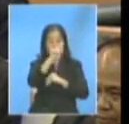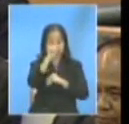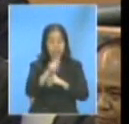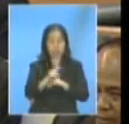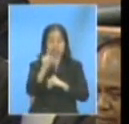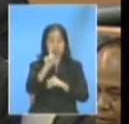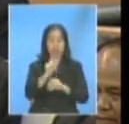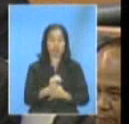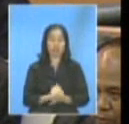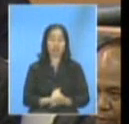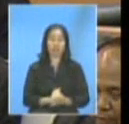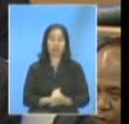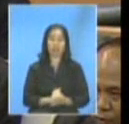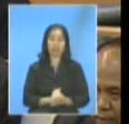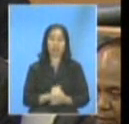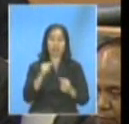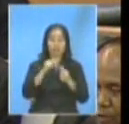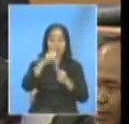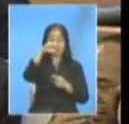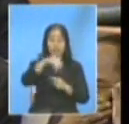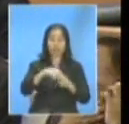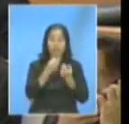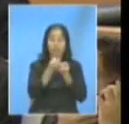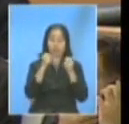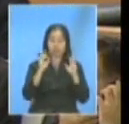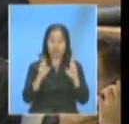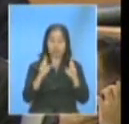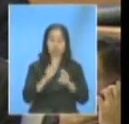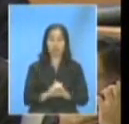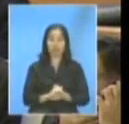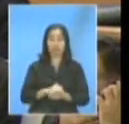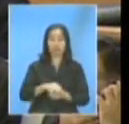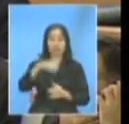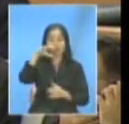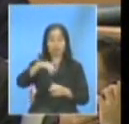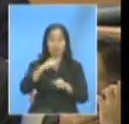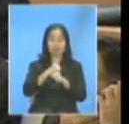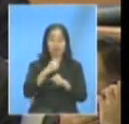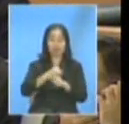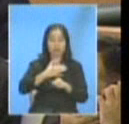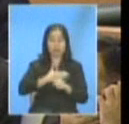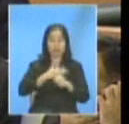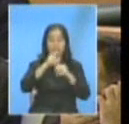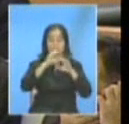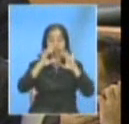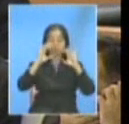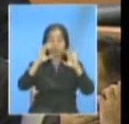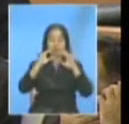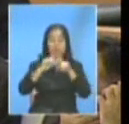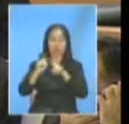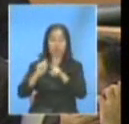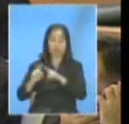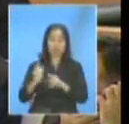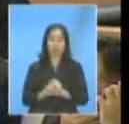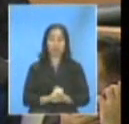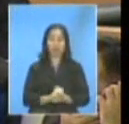ลไม่ว่าจะเป็นขององค์กรอิสระหรือของหน่วยงานของรัฐบาลเองหน่วยงานของกลไกของรัฐเอง